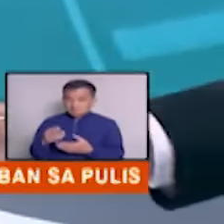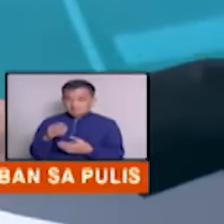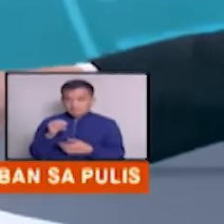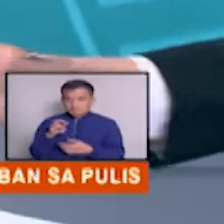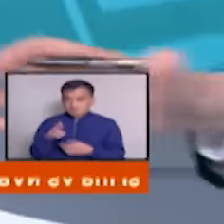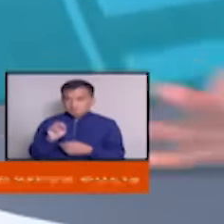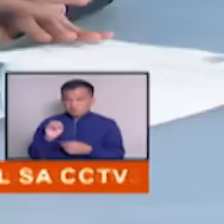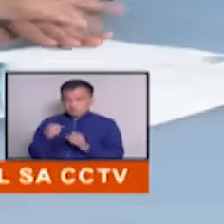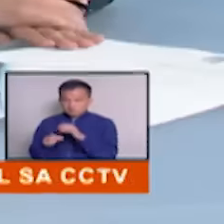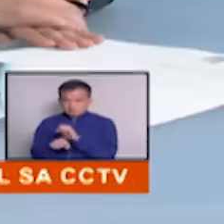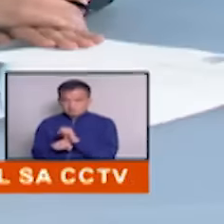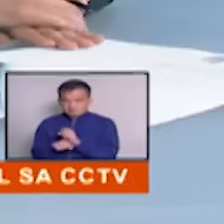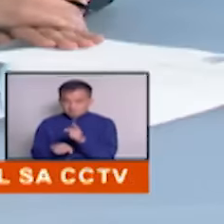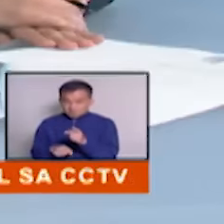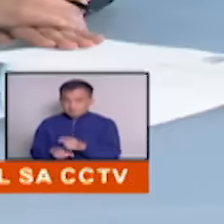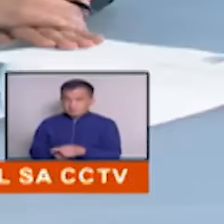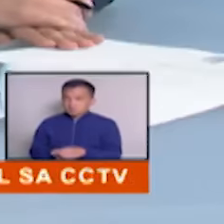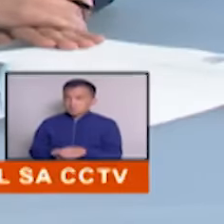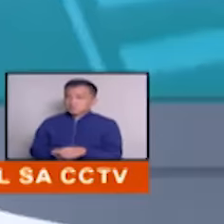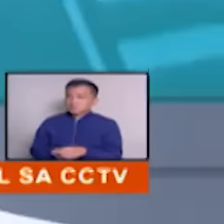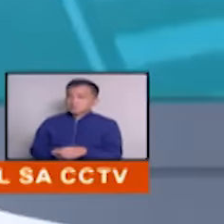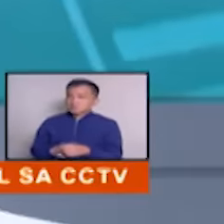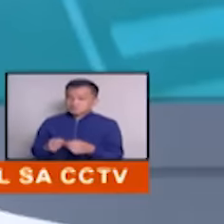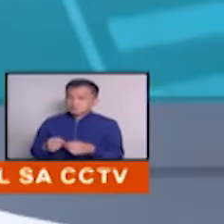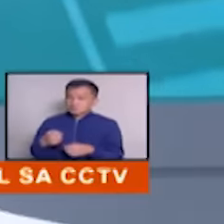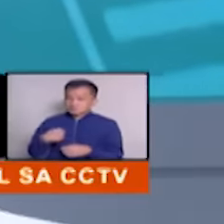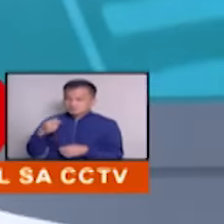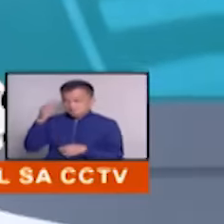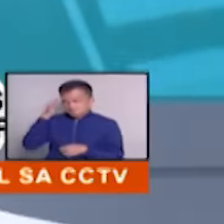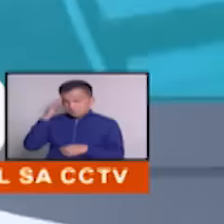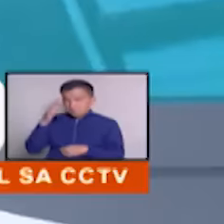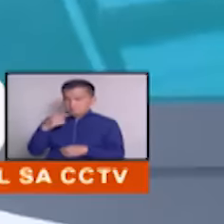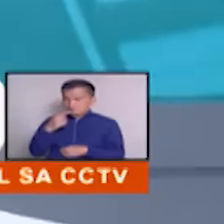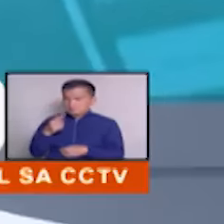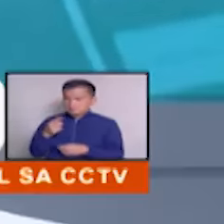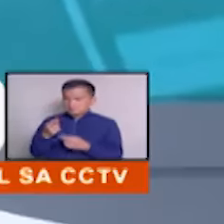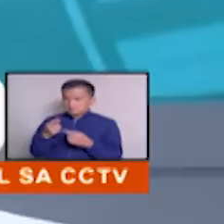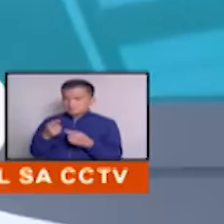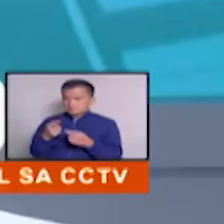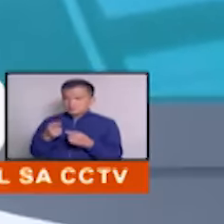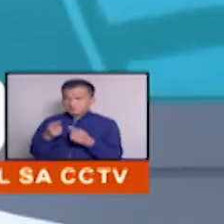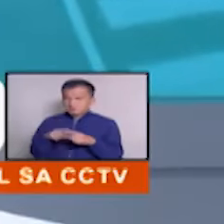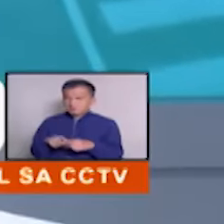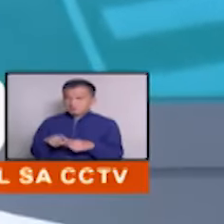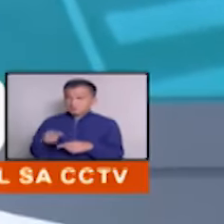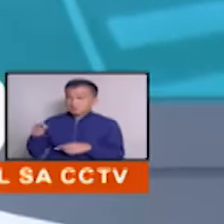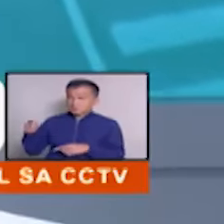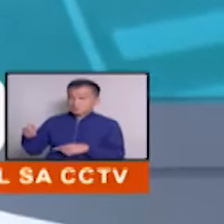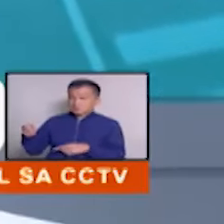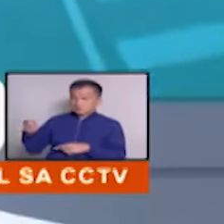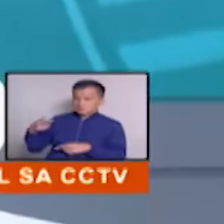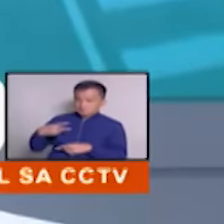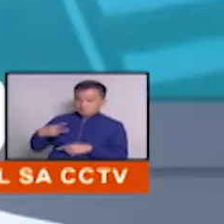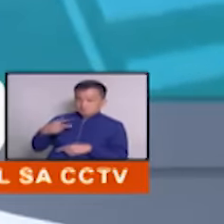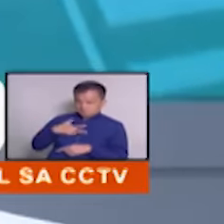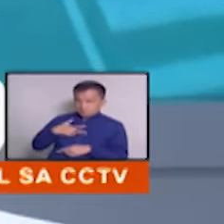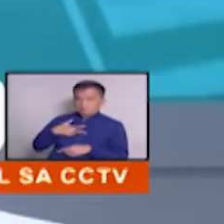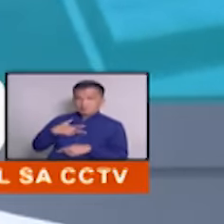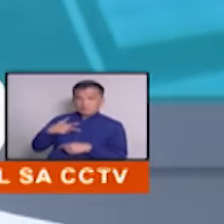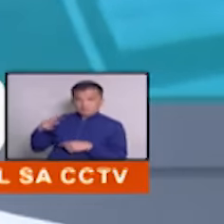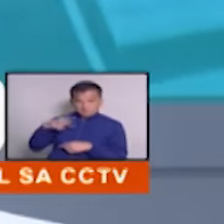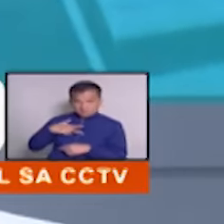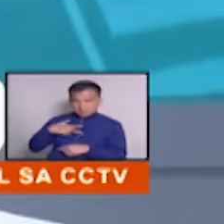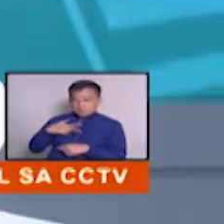na walang kinalaman sa trabaho mo? Yun po yung alam ko po eh. Kasi nagkataon lang, sir, na pangatlo na po kasi to. Meron na po kasi